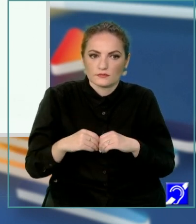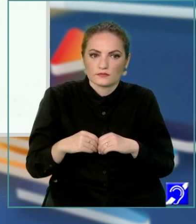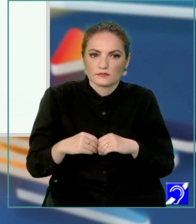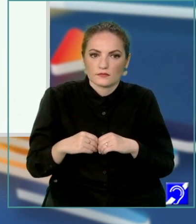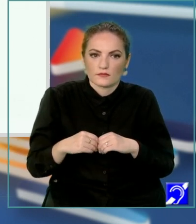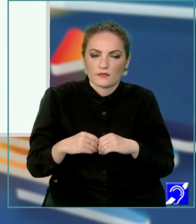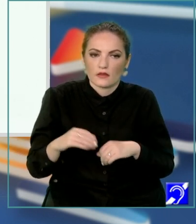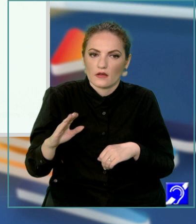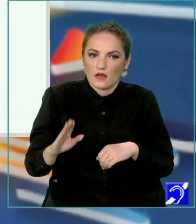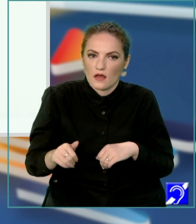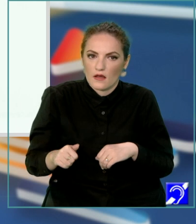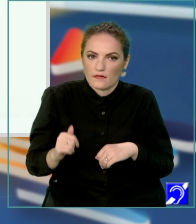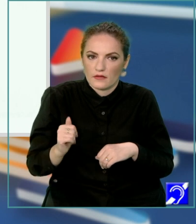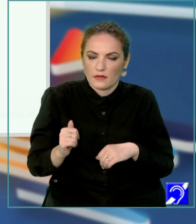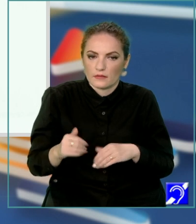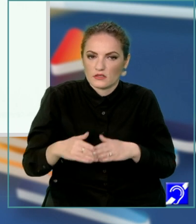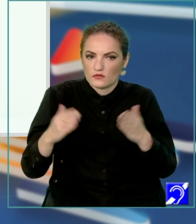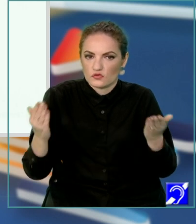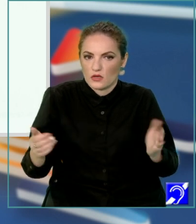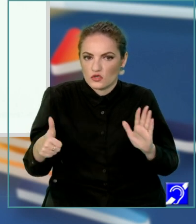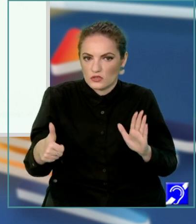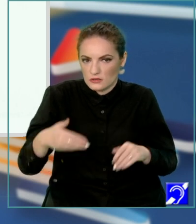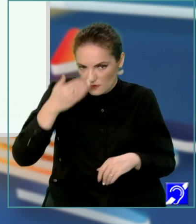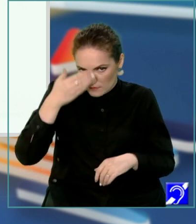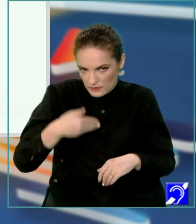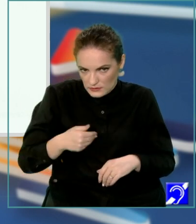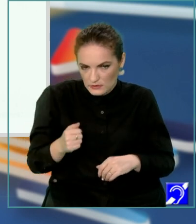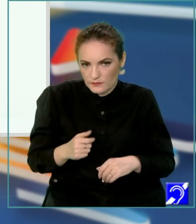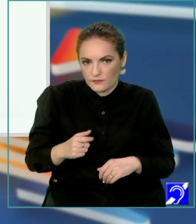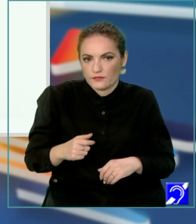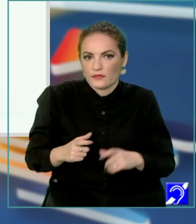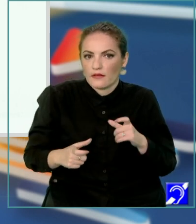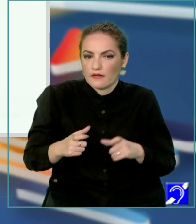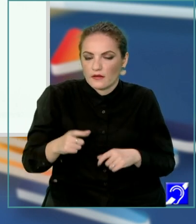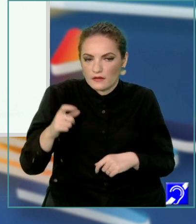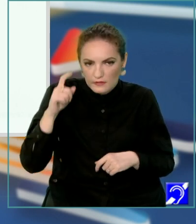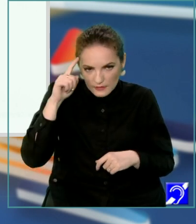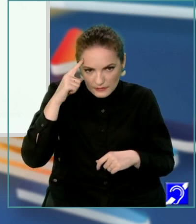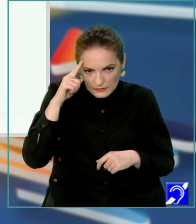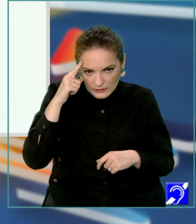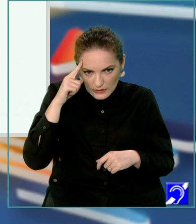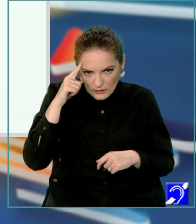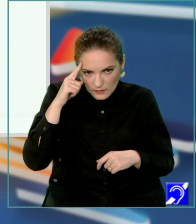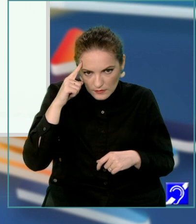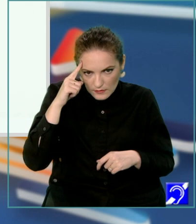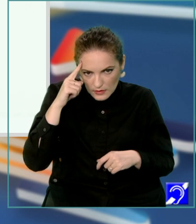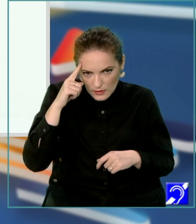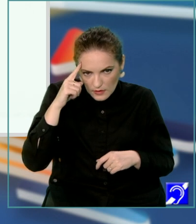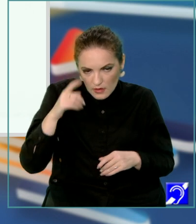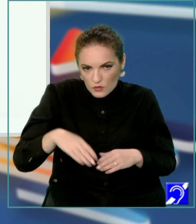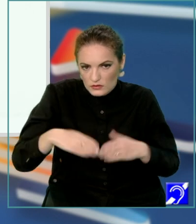fețe dacă ne imaginăm o înfășurare a acestor desfășurări ale